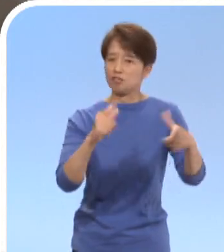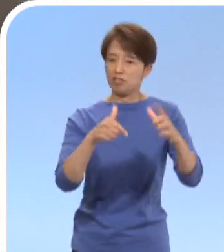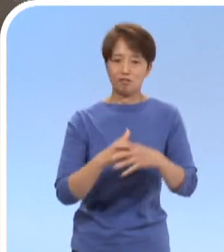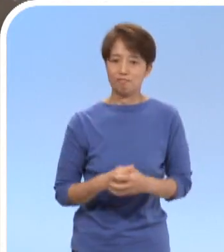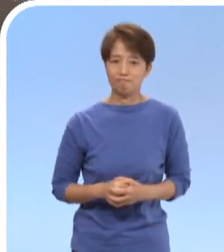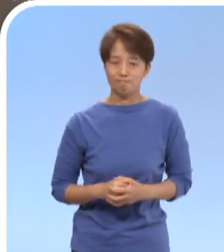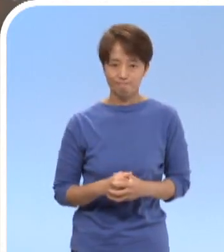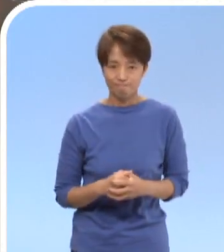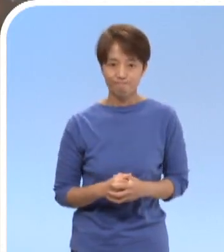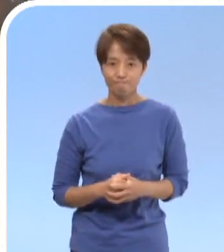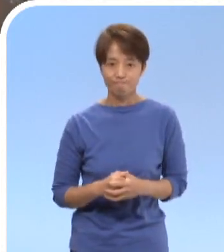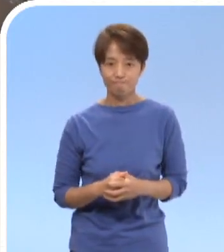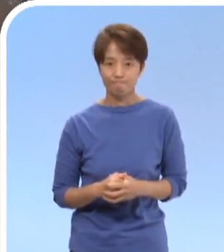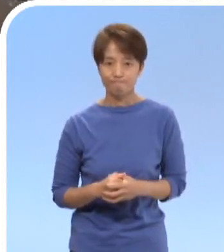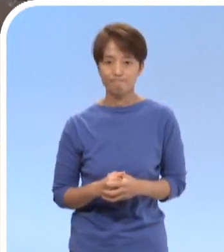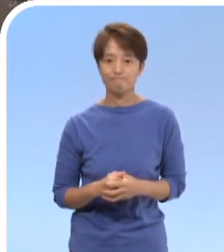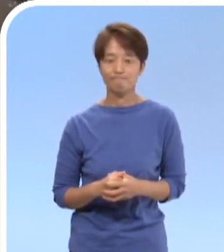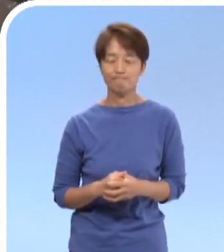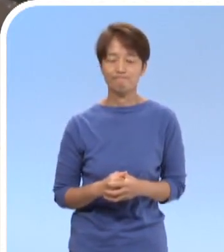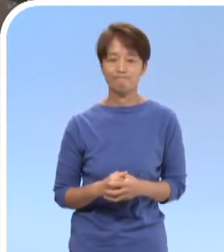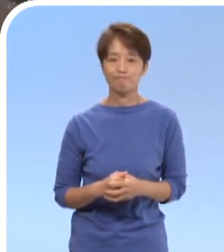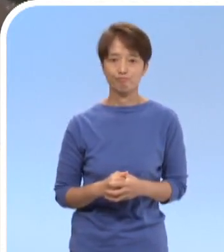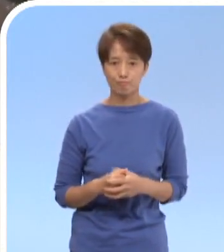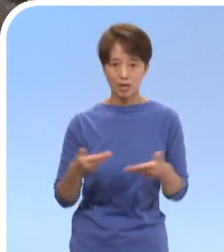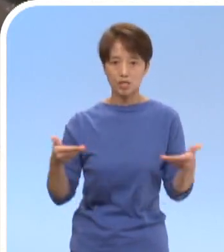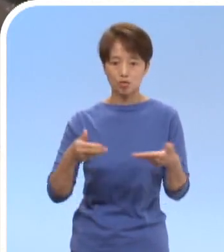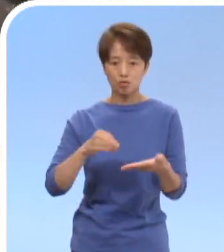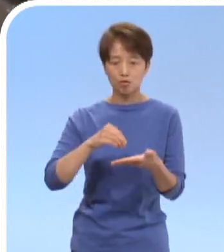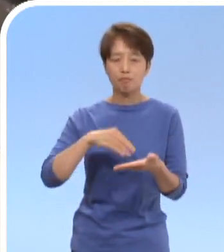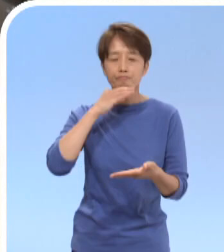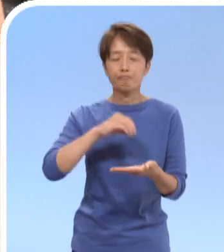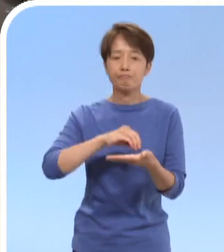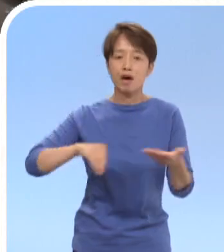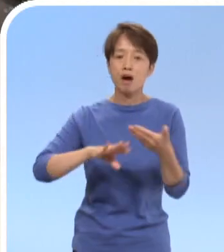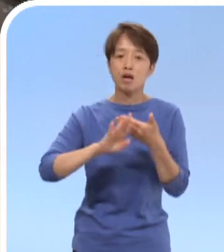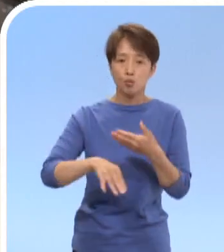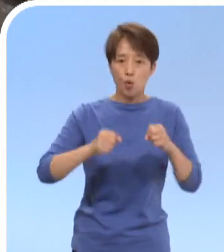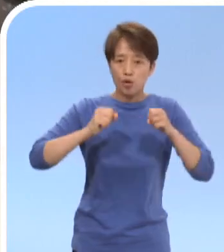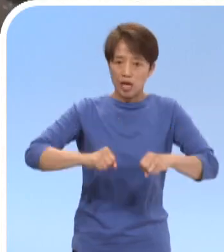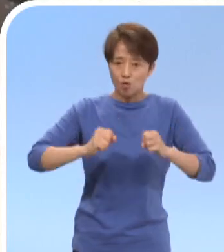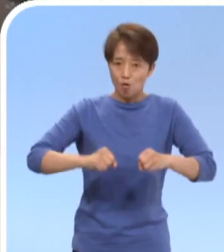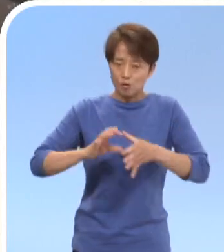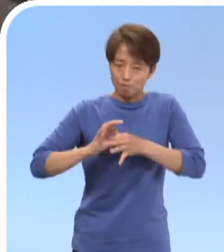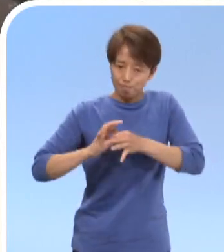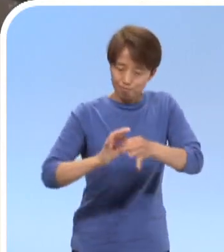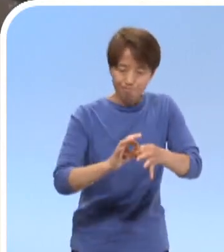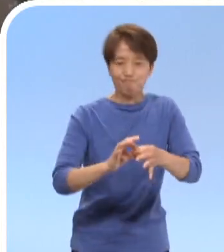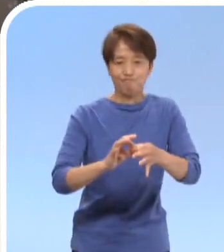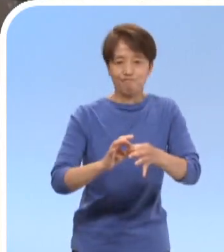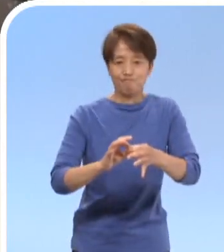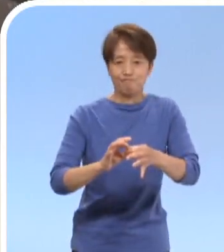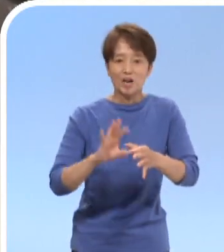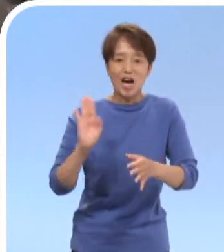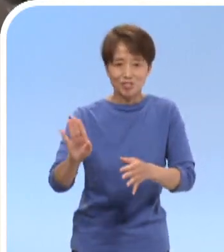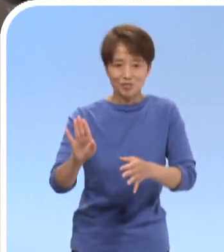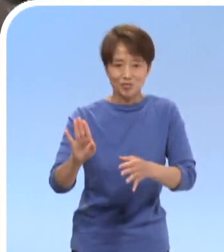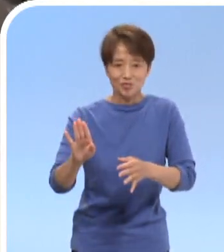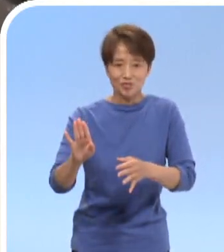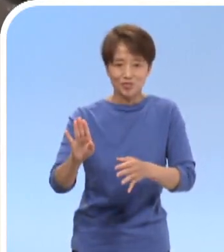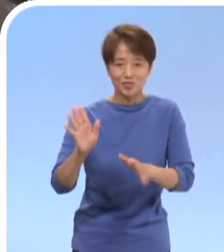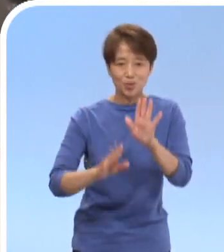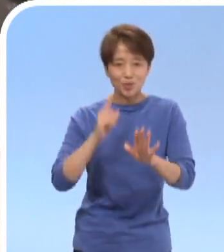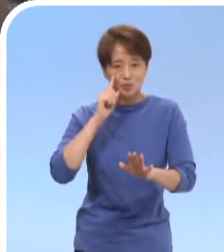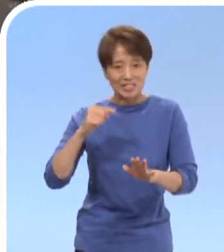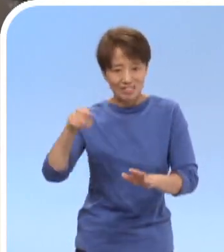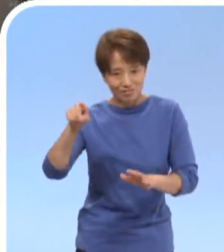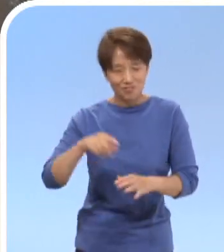だけじゃないんです。 え、どういうこと？ 現役をリタイアされた世代もまだまだ元気に健康づくりに励んでおられるんです。今からその